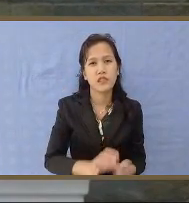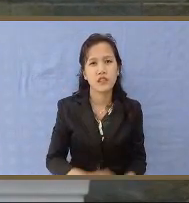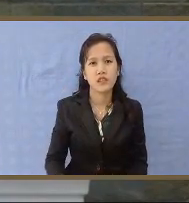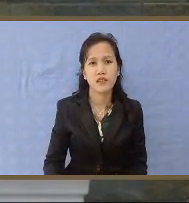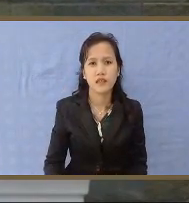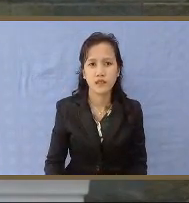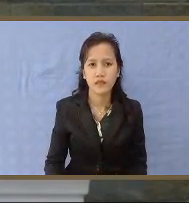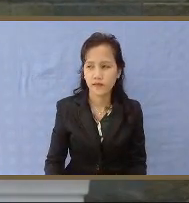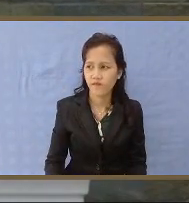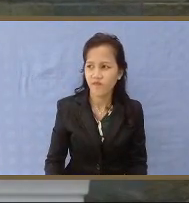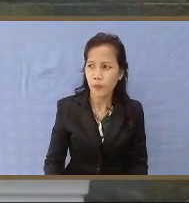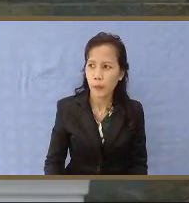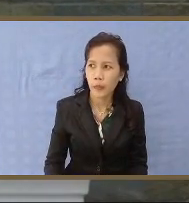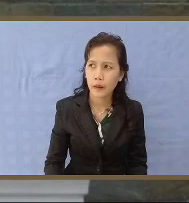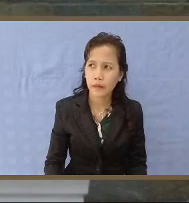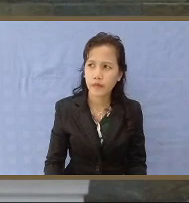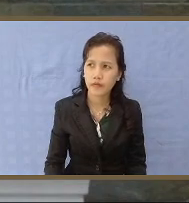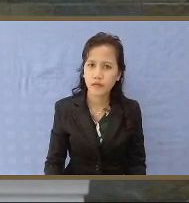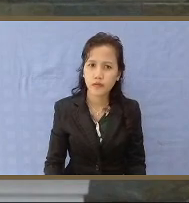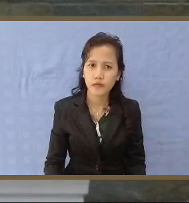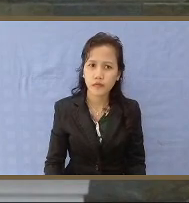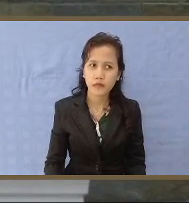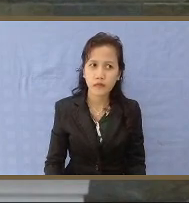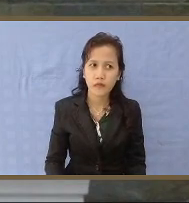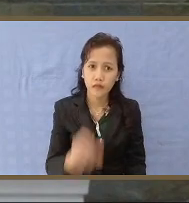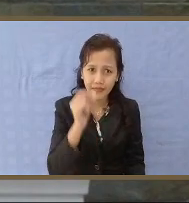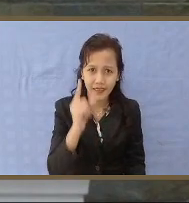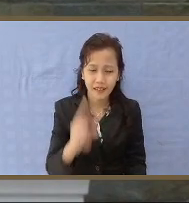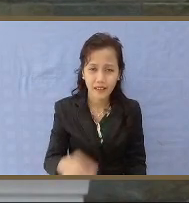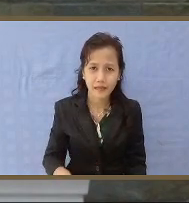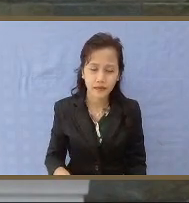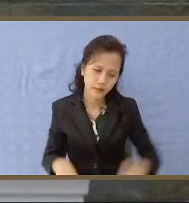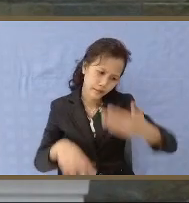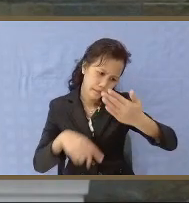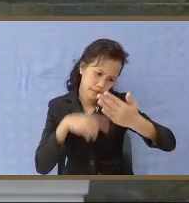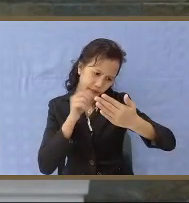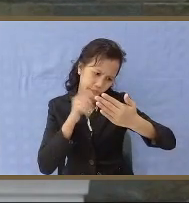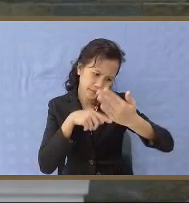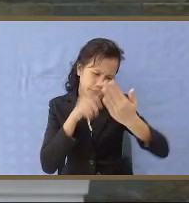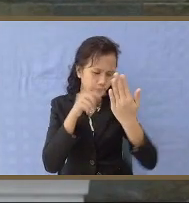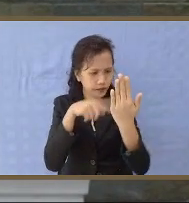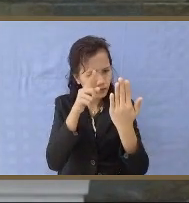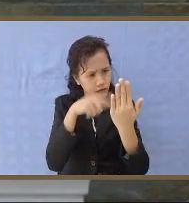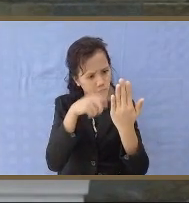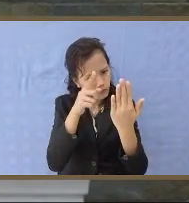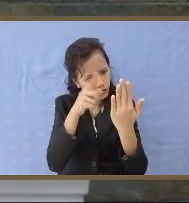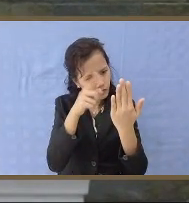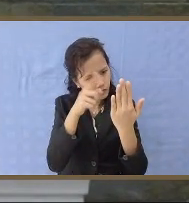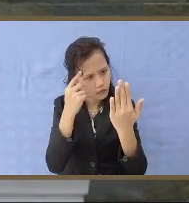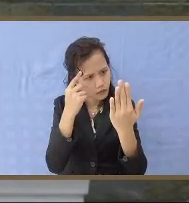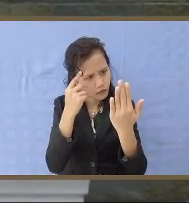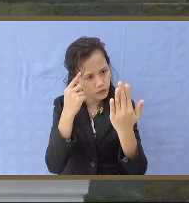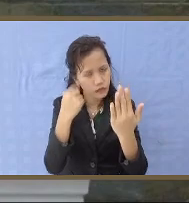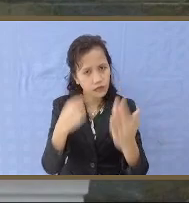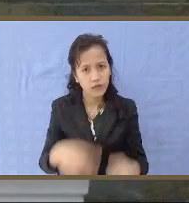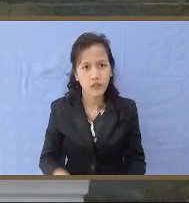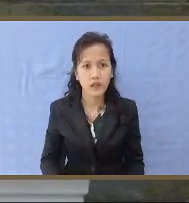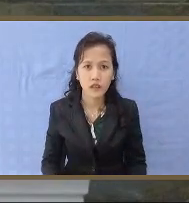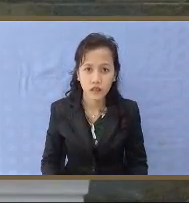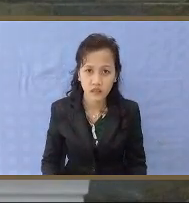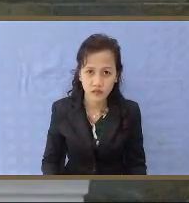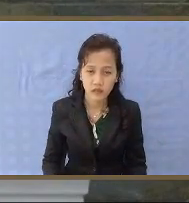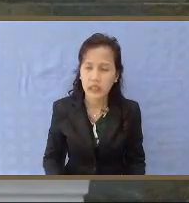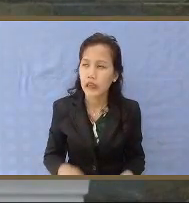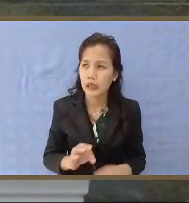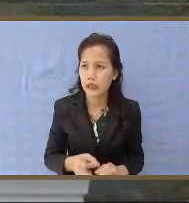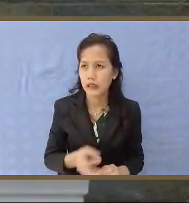yung pinakamahalaga na dapat yung tignan, hindi nyo nakikita. Eh, kung gumawa lang kayo ng group chat, na nagbubulahan lamang kayo doon sa